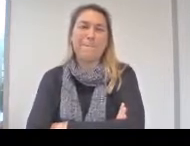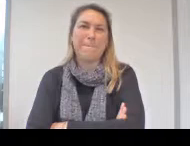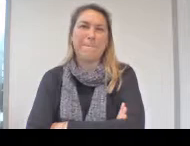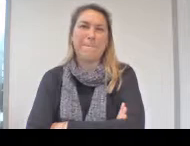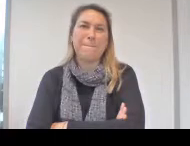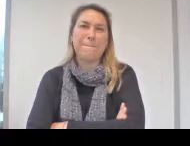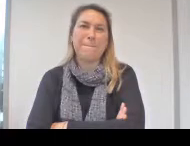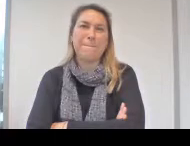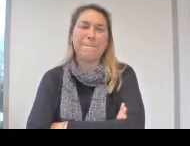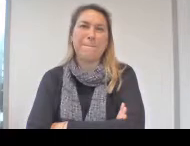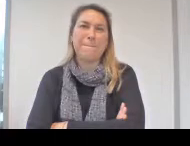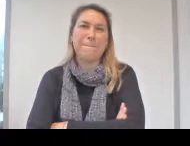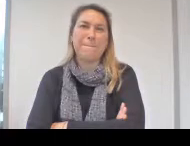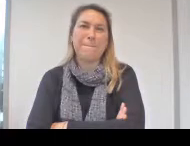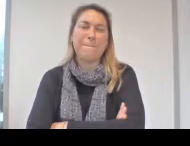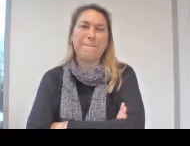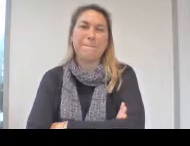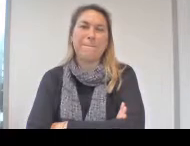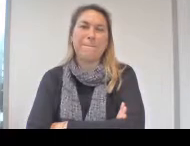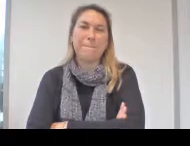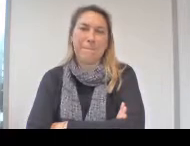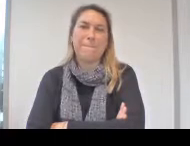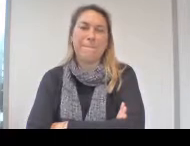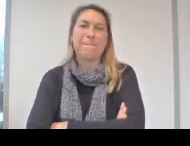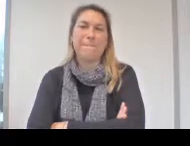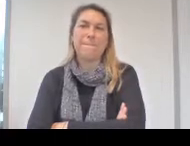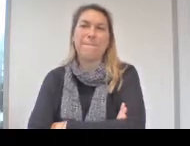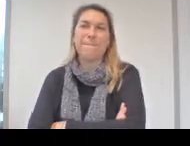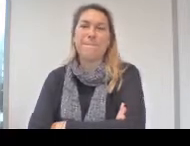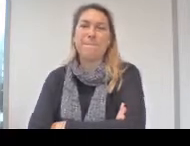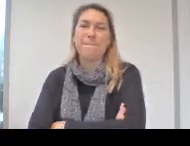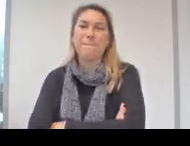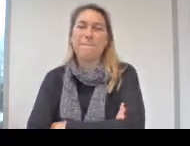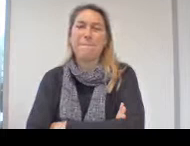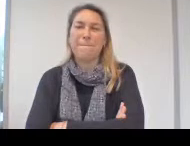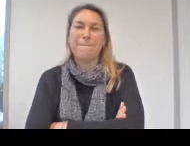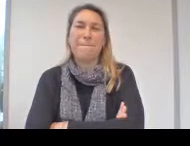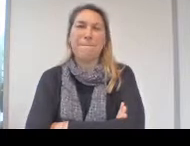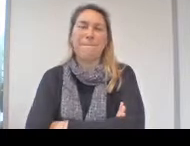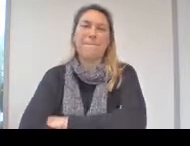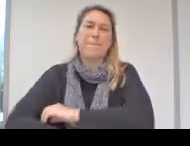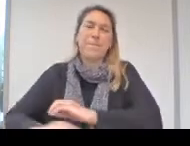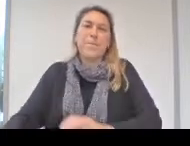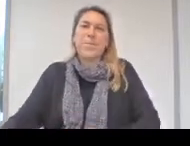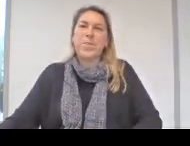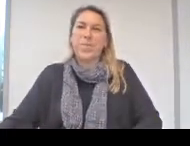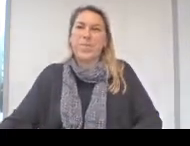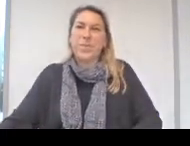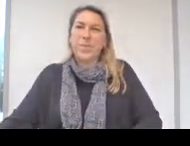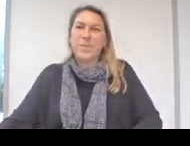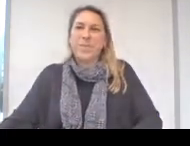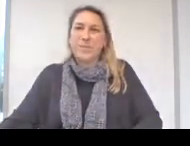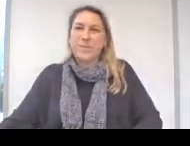de plus en plus contraignant. Il faut quand même noter qu'effectivement, la réglementation, les contraintes qui sont en lien avec cette